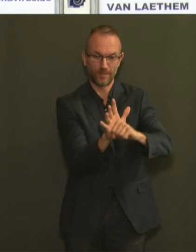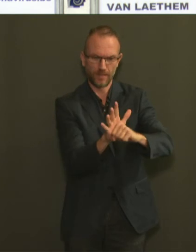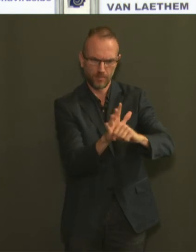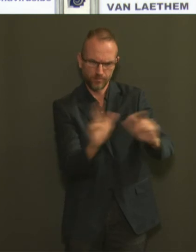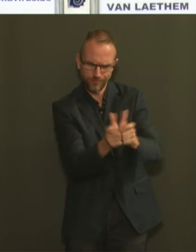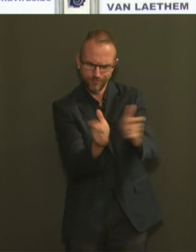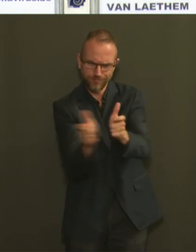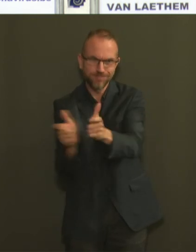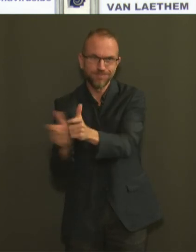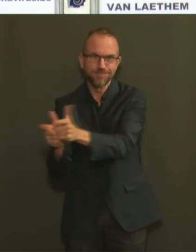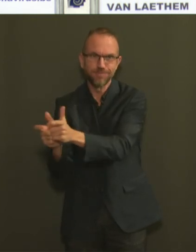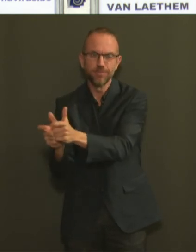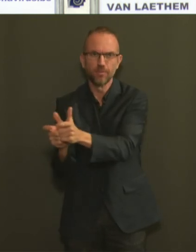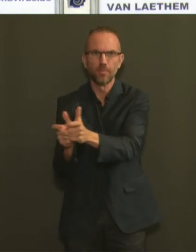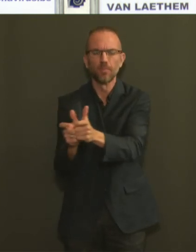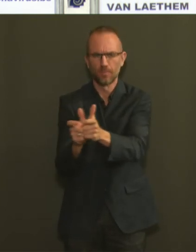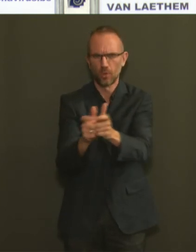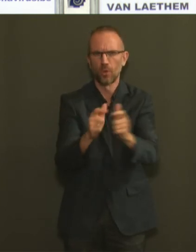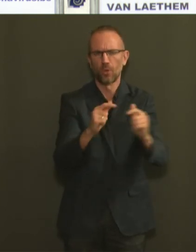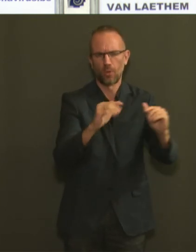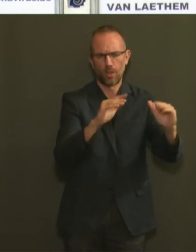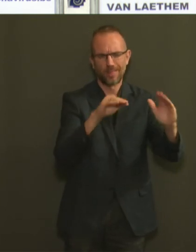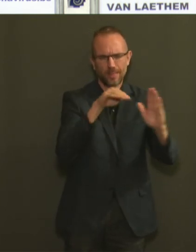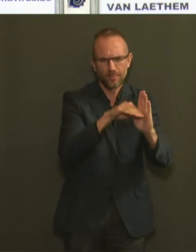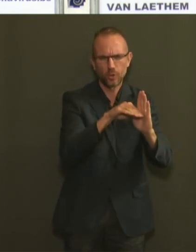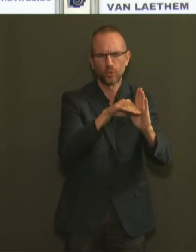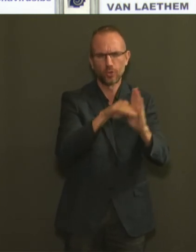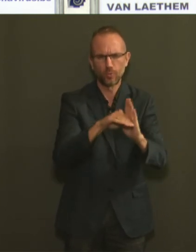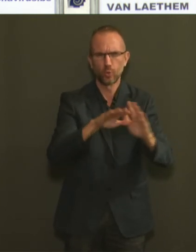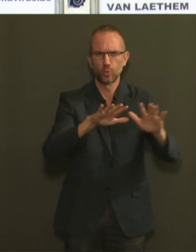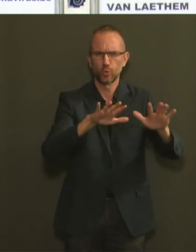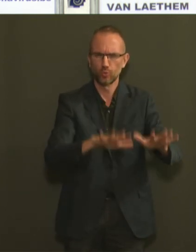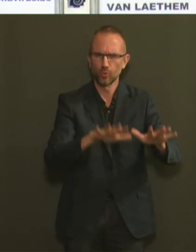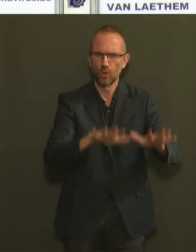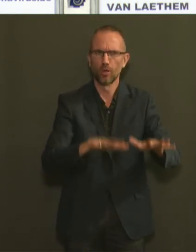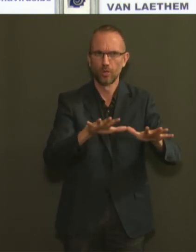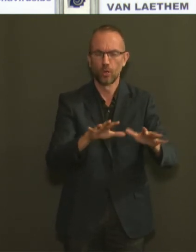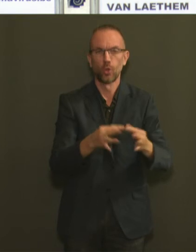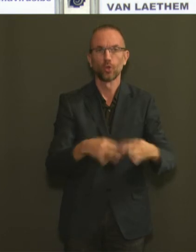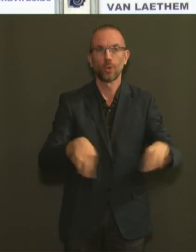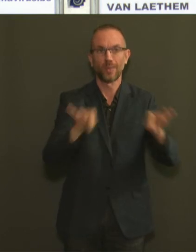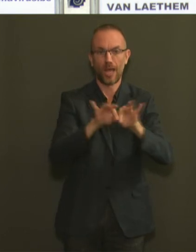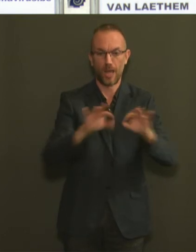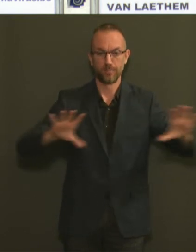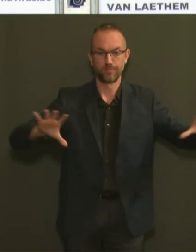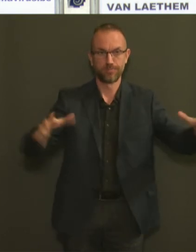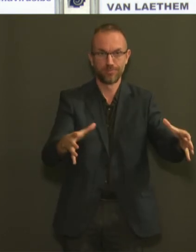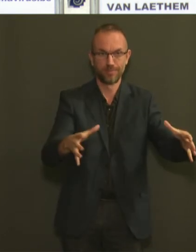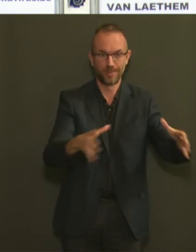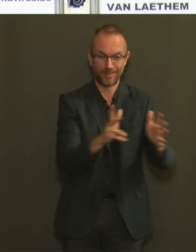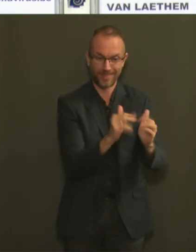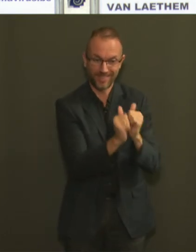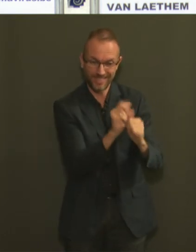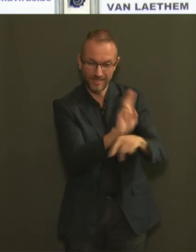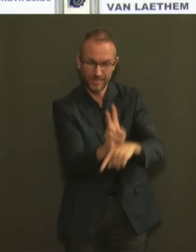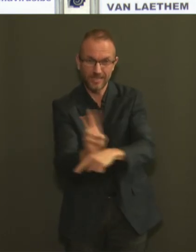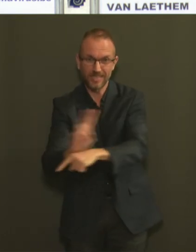font actuellement 7 8% du total des tests qui sont pratiqués